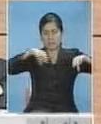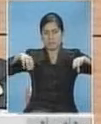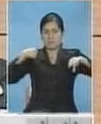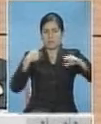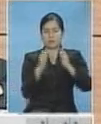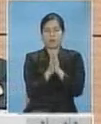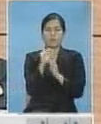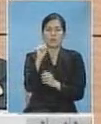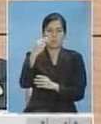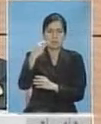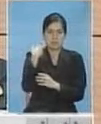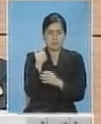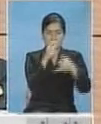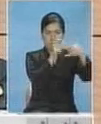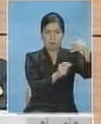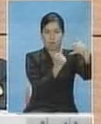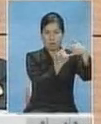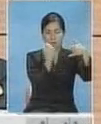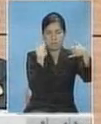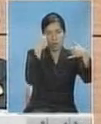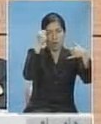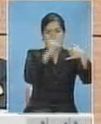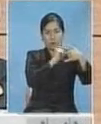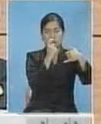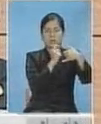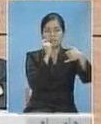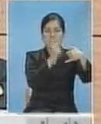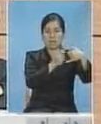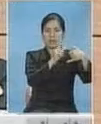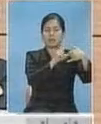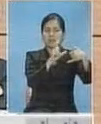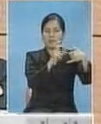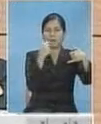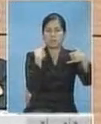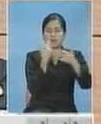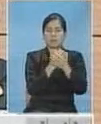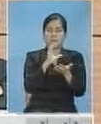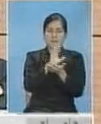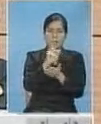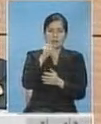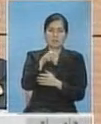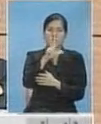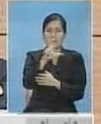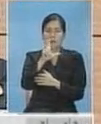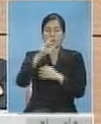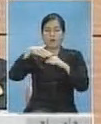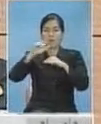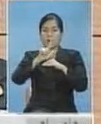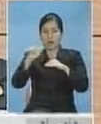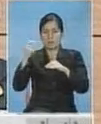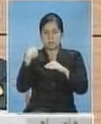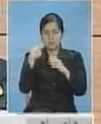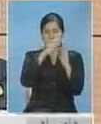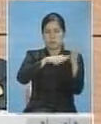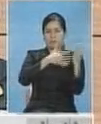างพนักงาน1คนวันละ300บาทก็แปลว่าเงินงบประมาณทั้งหมด 1,300 กว่าล้านบาทที่มีนโยบ